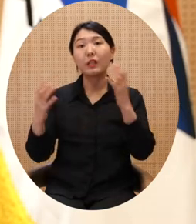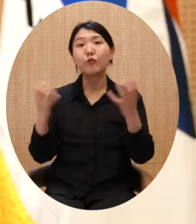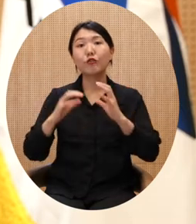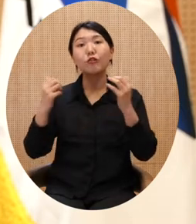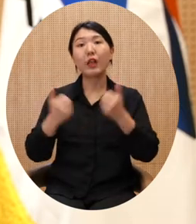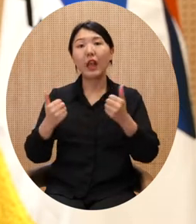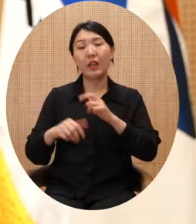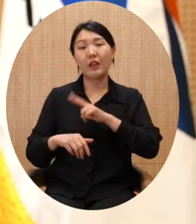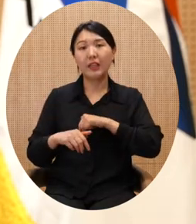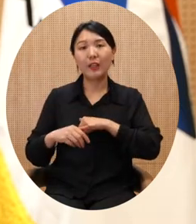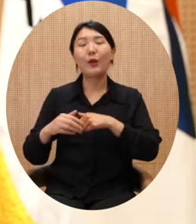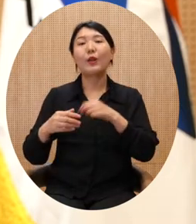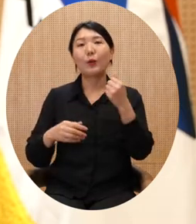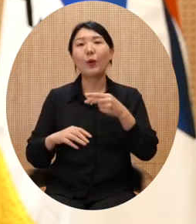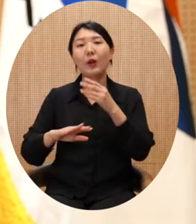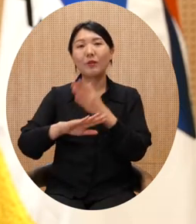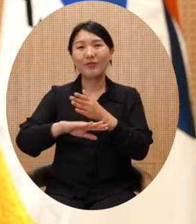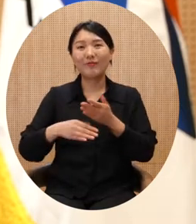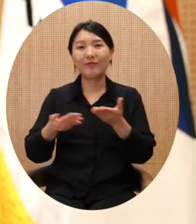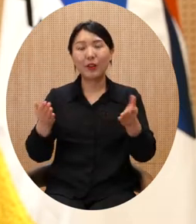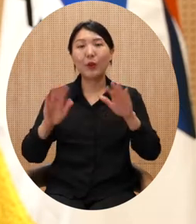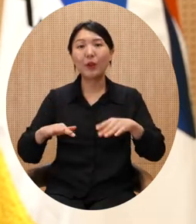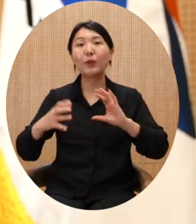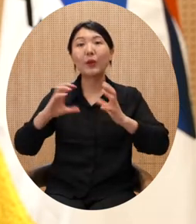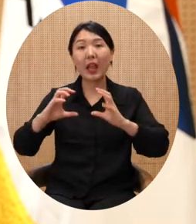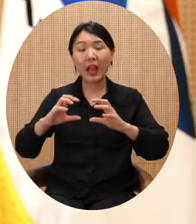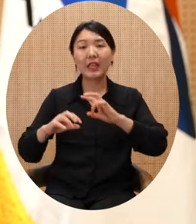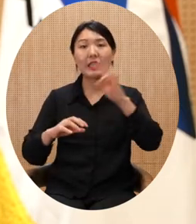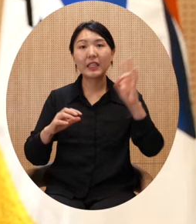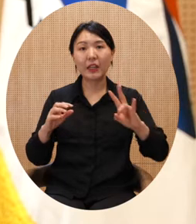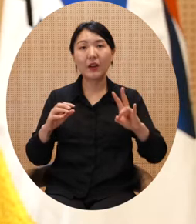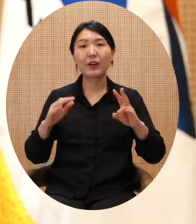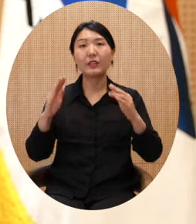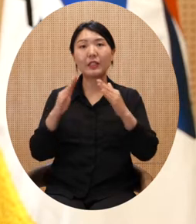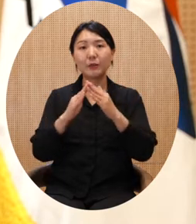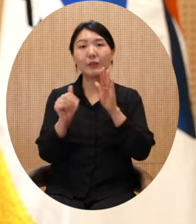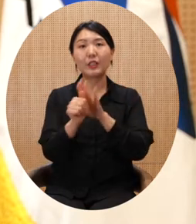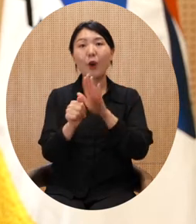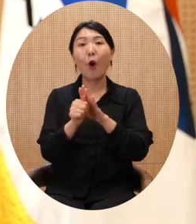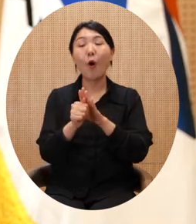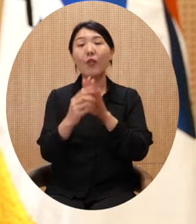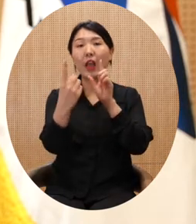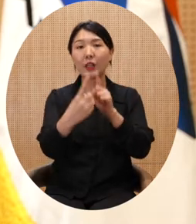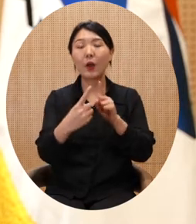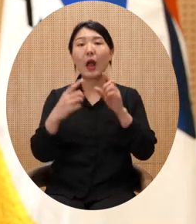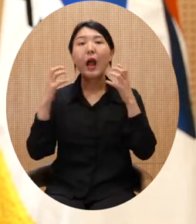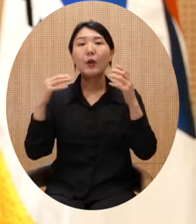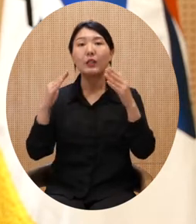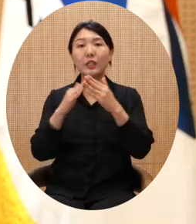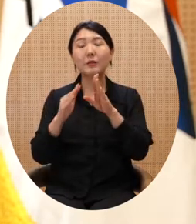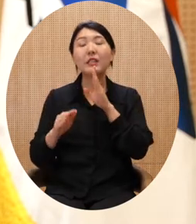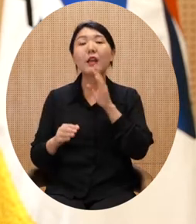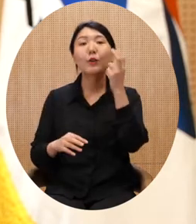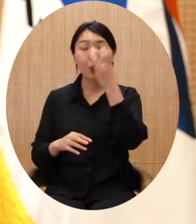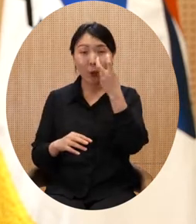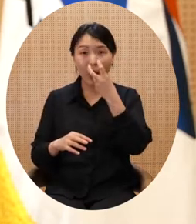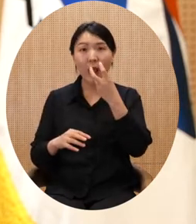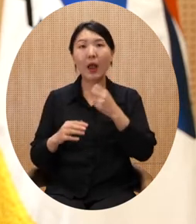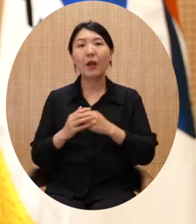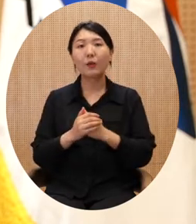감사를 전합니다. 오늘 토론회는 시흥형 주거비 지원 대상 아동가구 실태조사